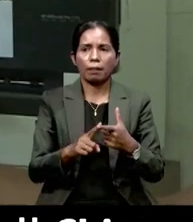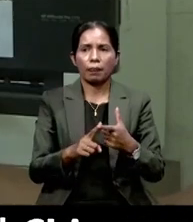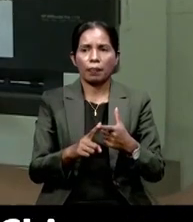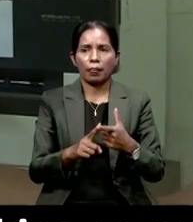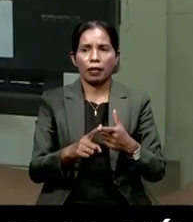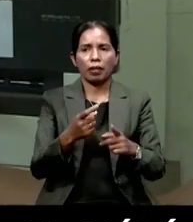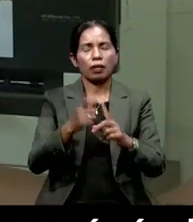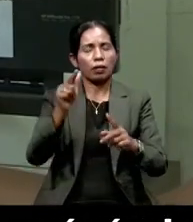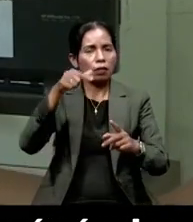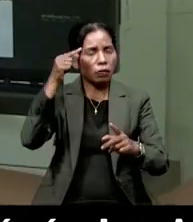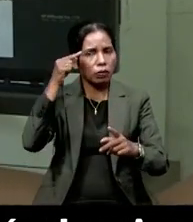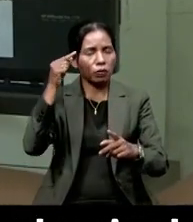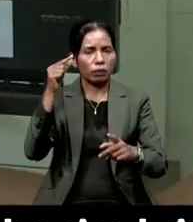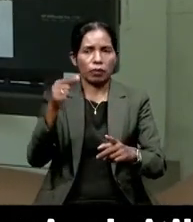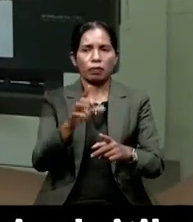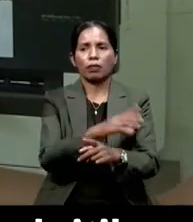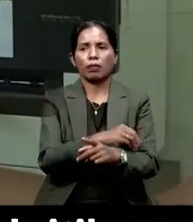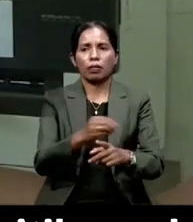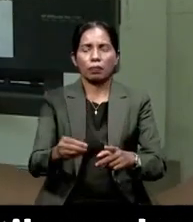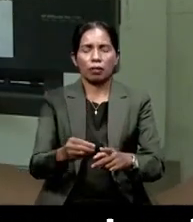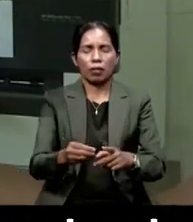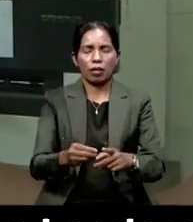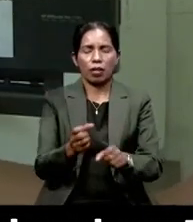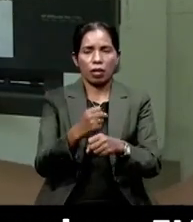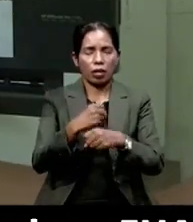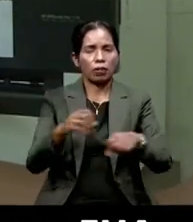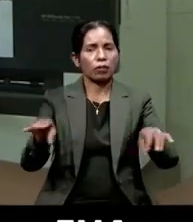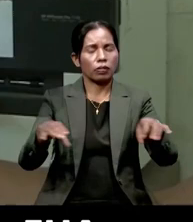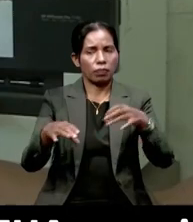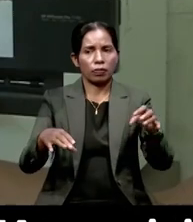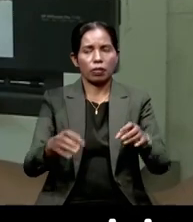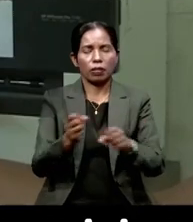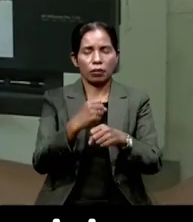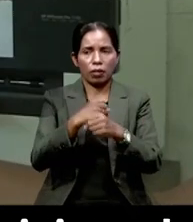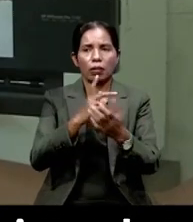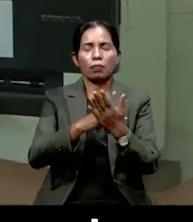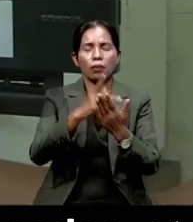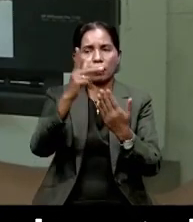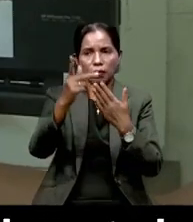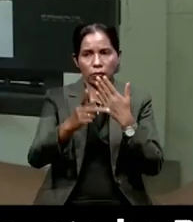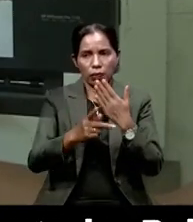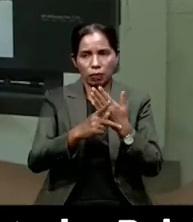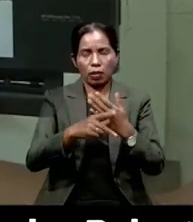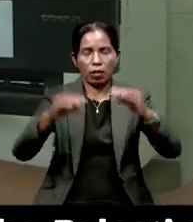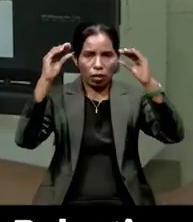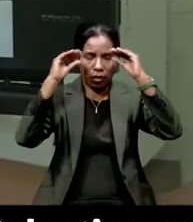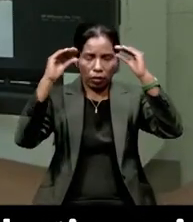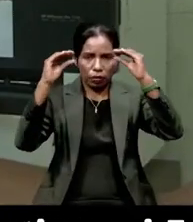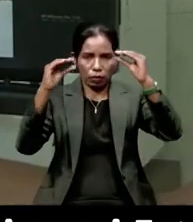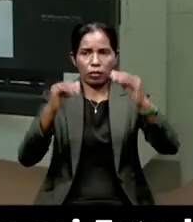Ka governo ma falha atu halau programa hodi eduka